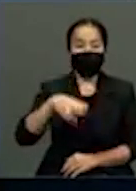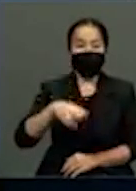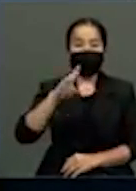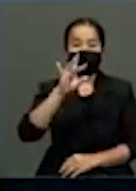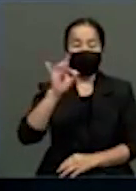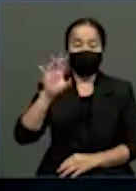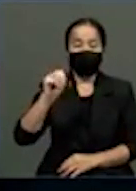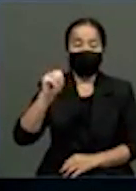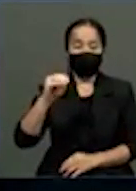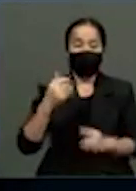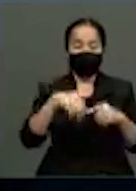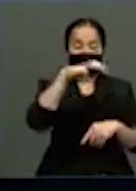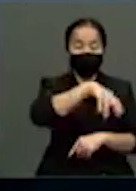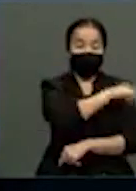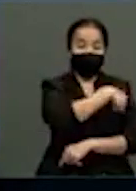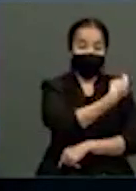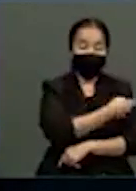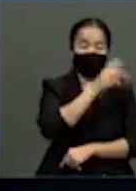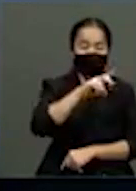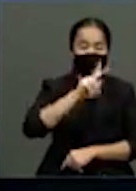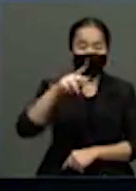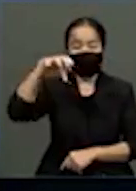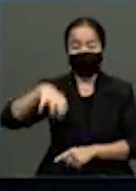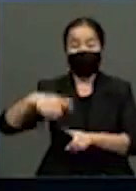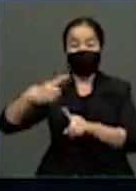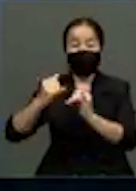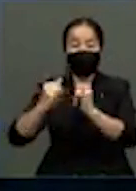บาล 18,720 แล้วก็โรงพยาบาลสนาม